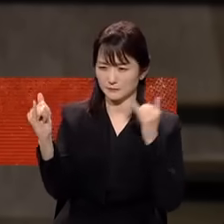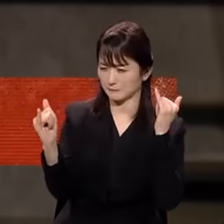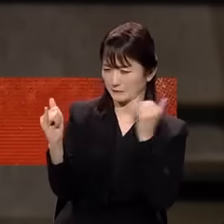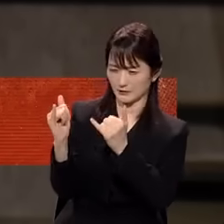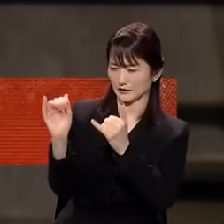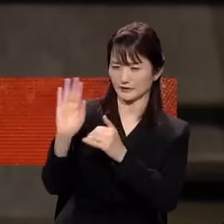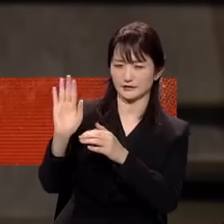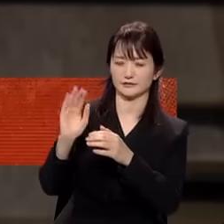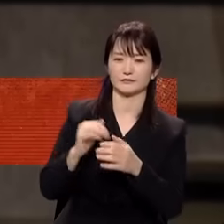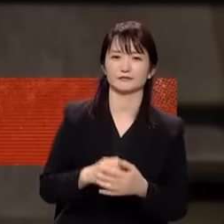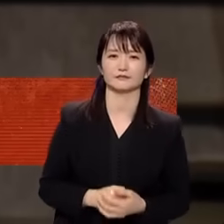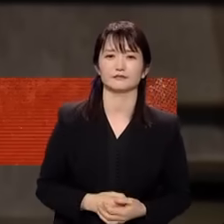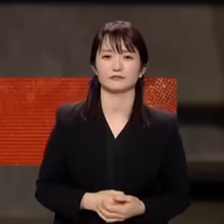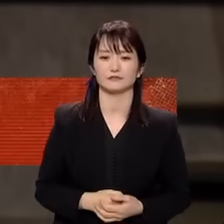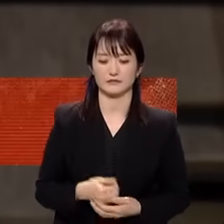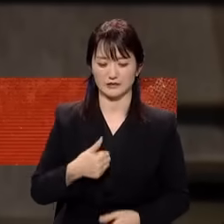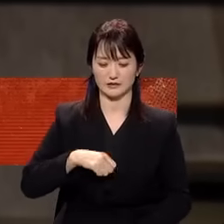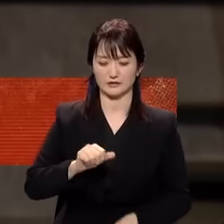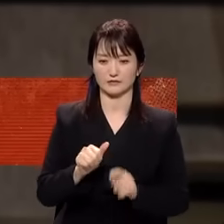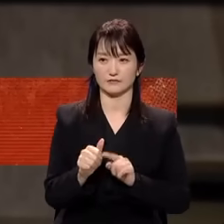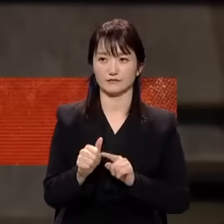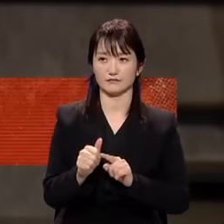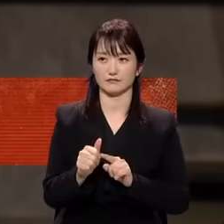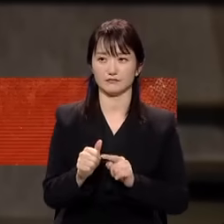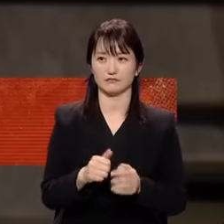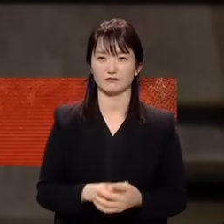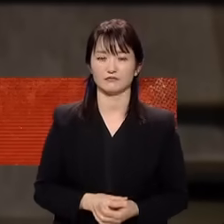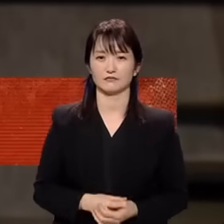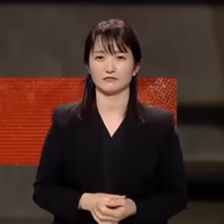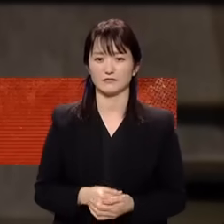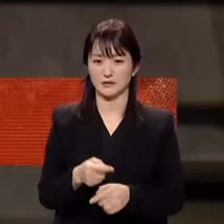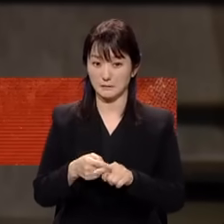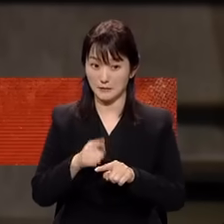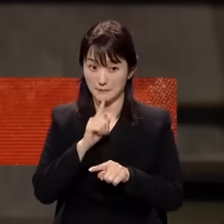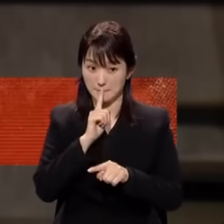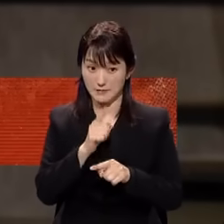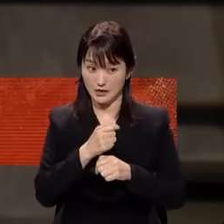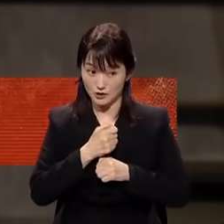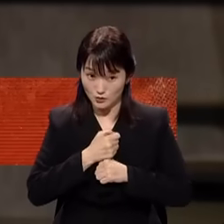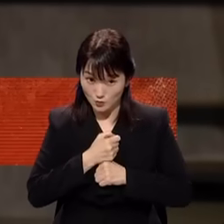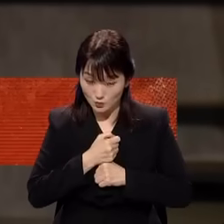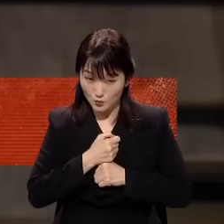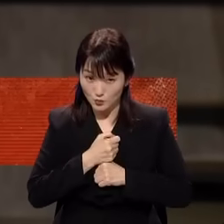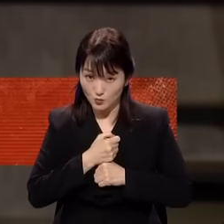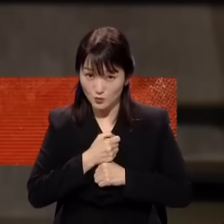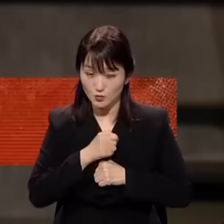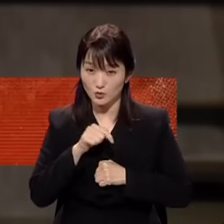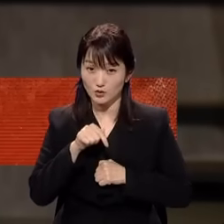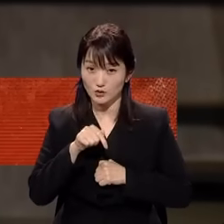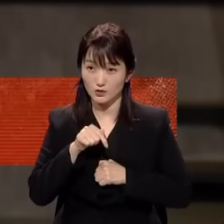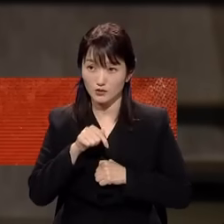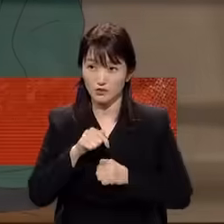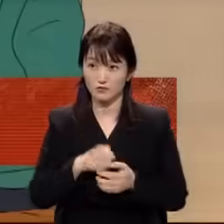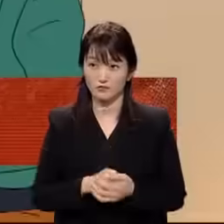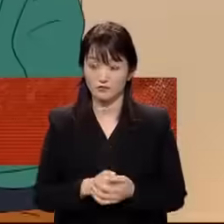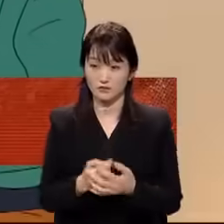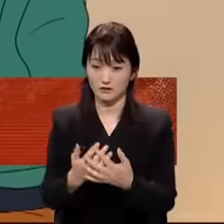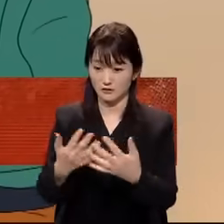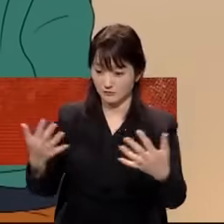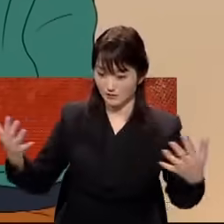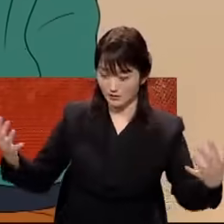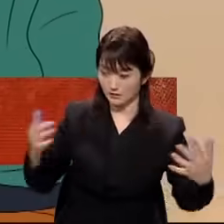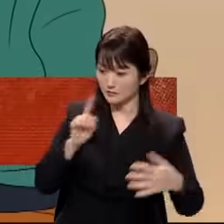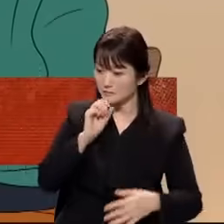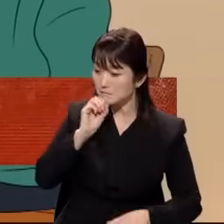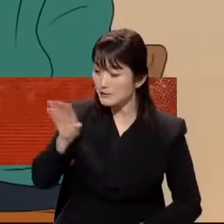이 아들이라고 하는 이 사람은 사실 반말 조심하라라고 하는 그 얘기를 갖다가 여러 사람 있는 데서 한 게